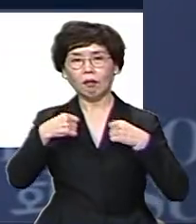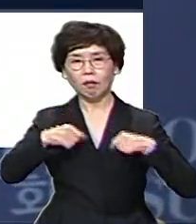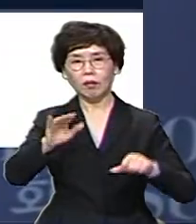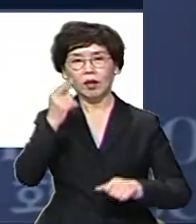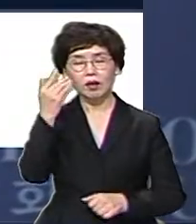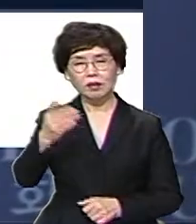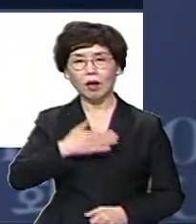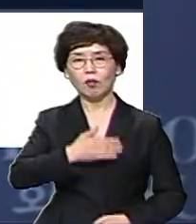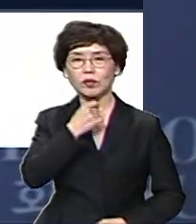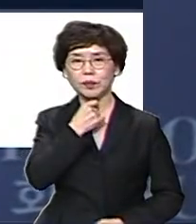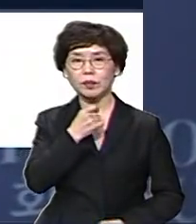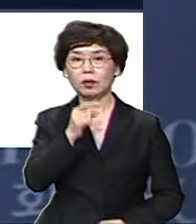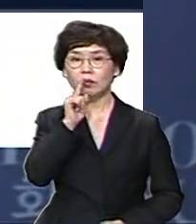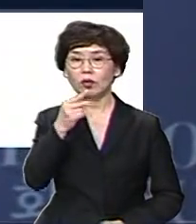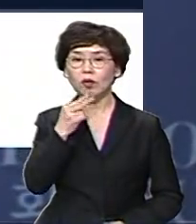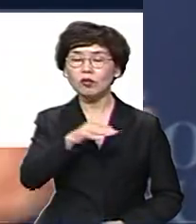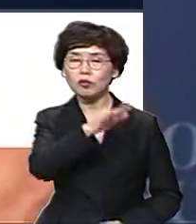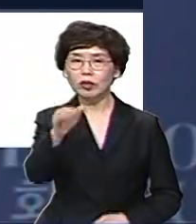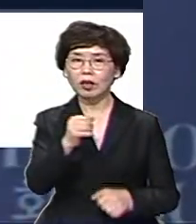뉴스입니다.